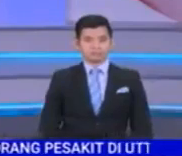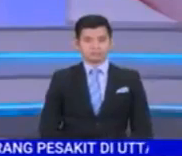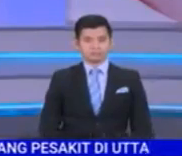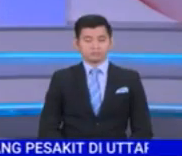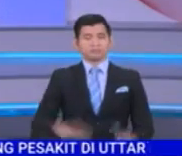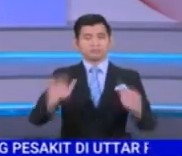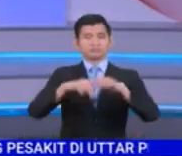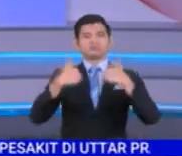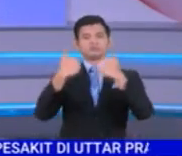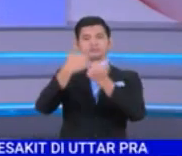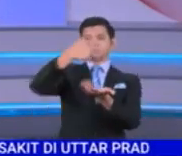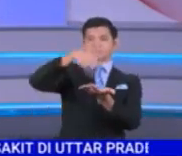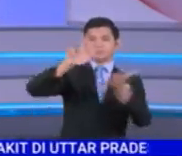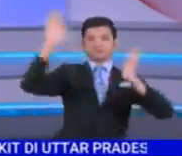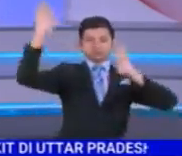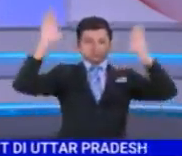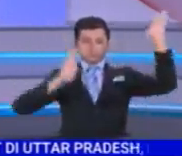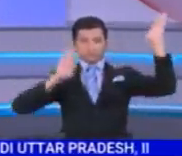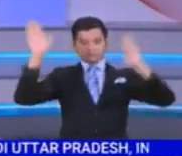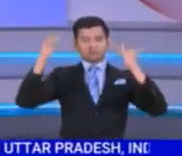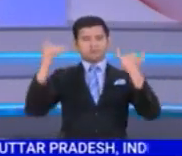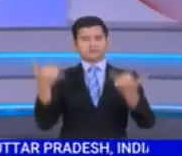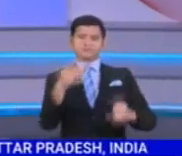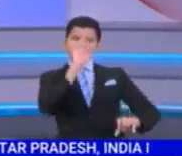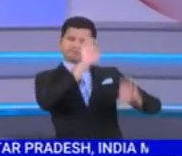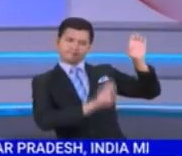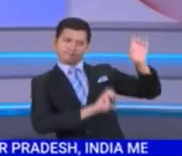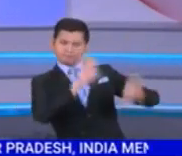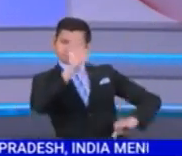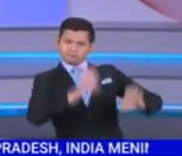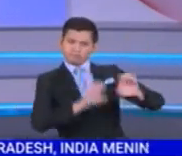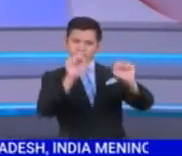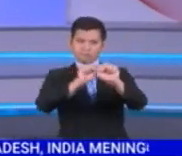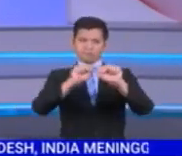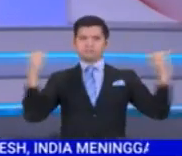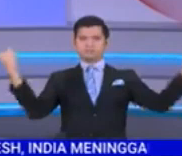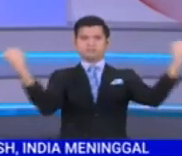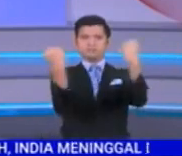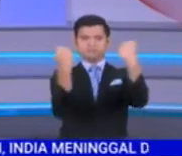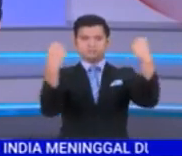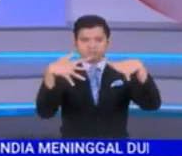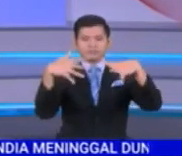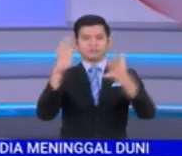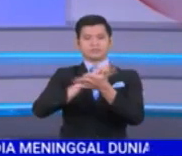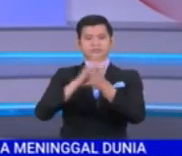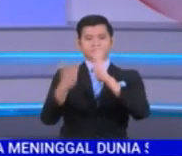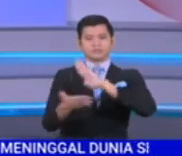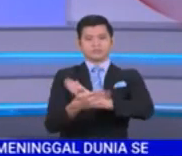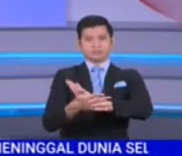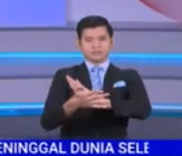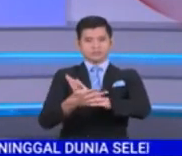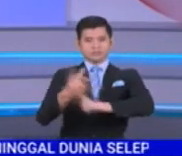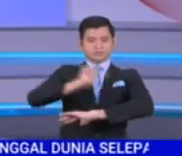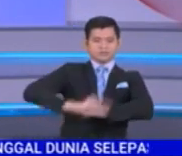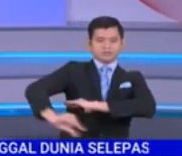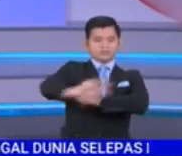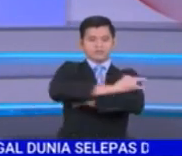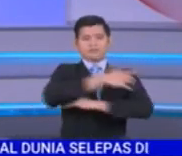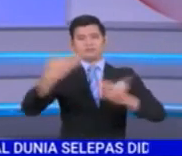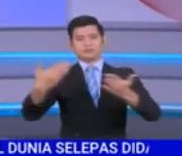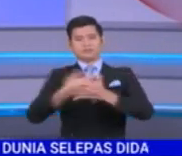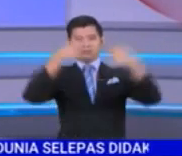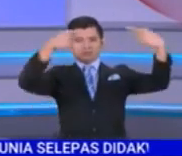persatuan bola sepak memiliki FN sedang menilai beberapa buah stadium untuk dijadikan sebagai gelanggang baru harimau wilayah